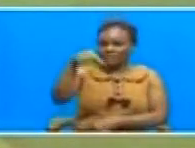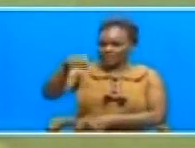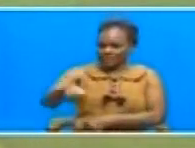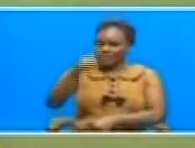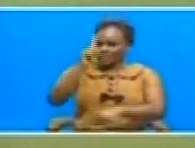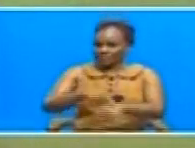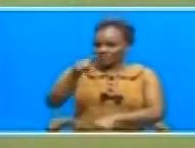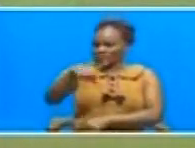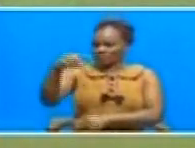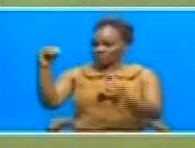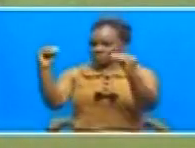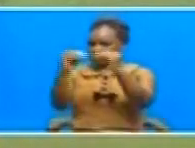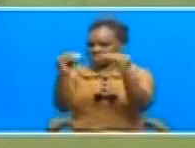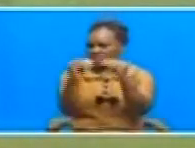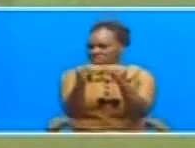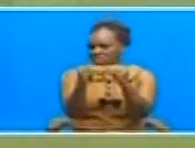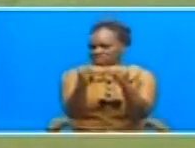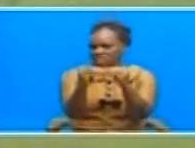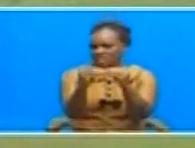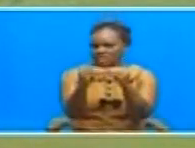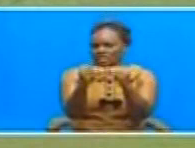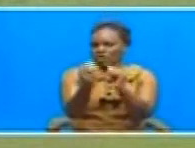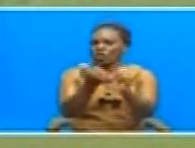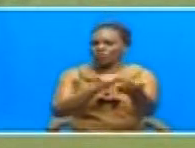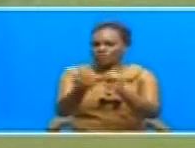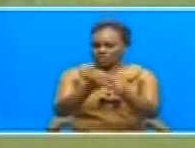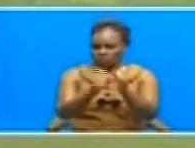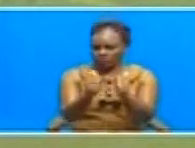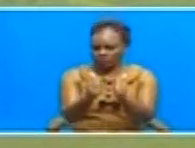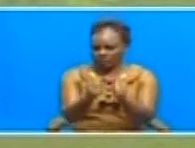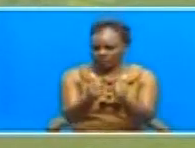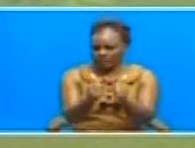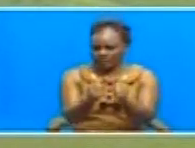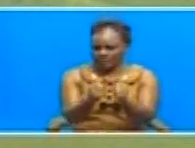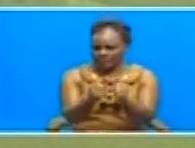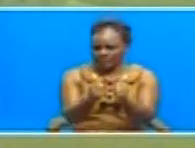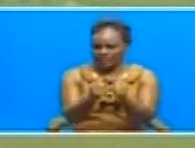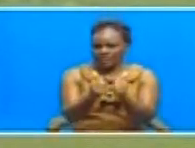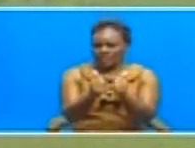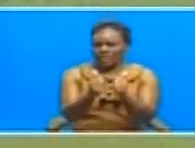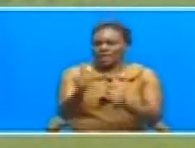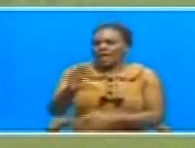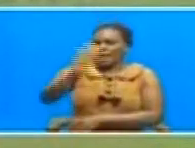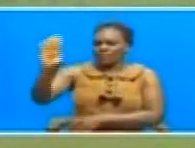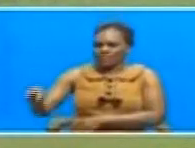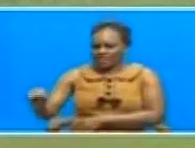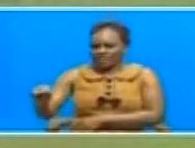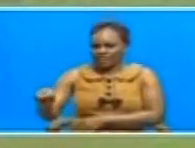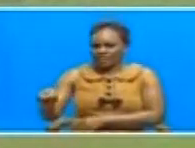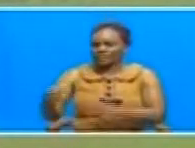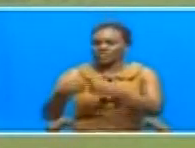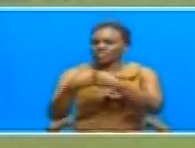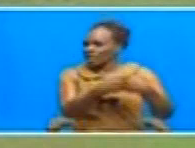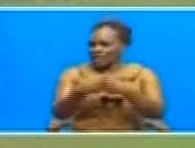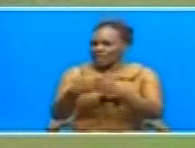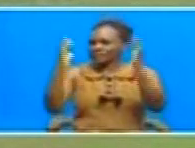ambako watakapokutana ama watakapokuwa wanashiriki kwenye kinyang'anyiro cha mechi za ubingwa wa bara la Afrika. Hata hivyo, changamoto